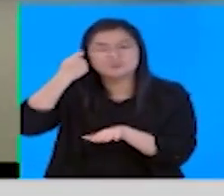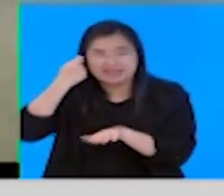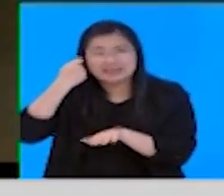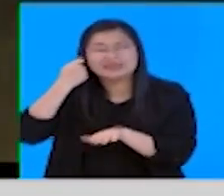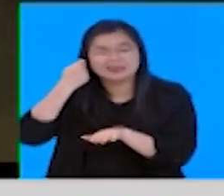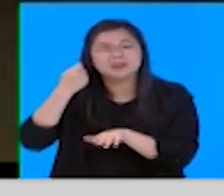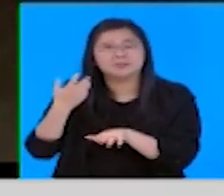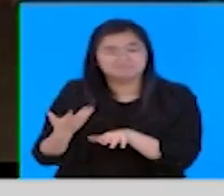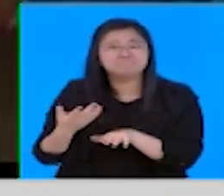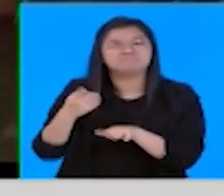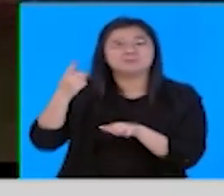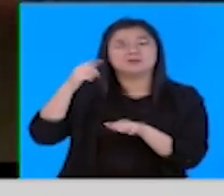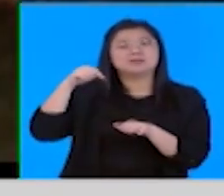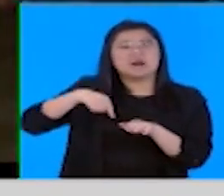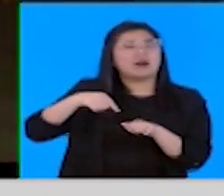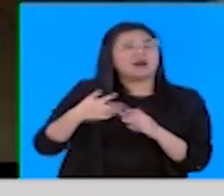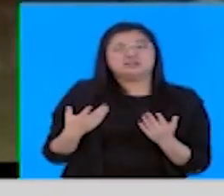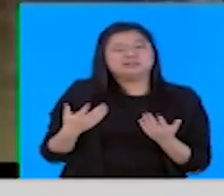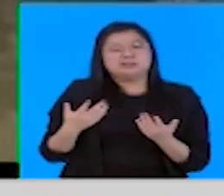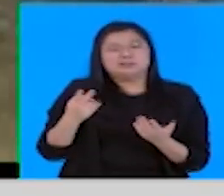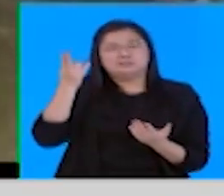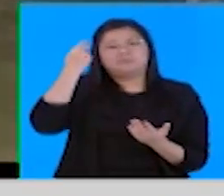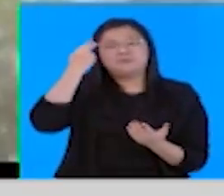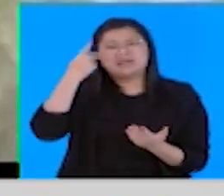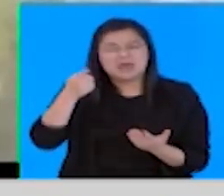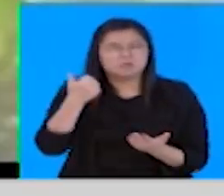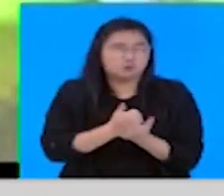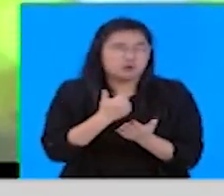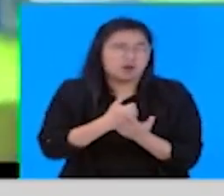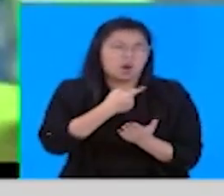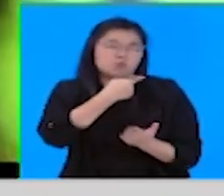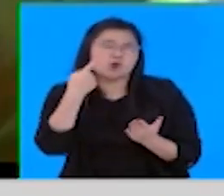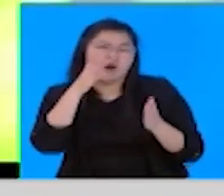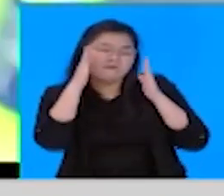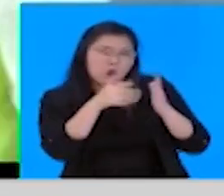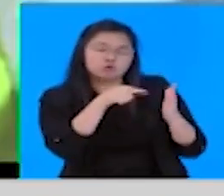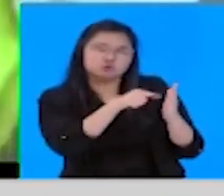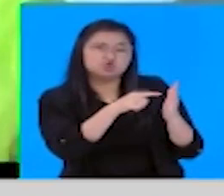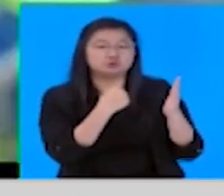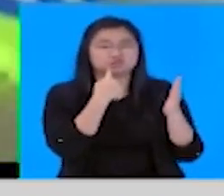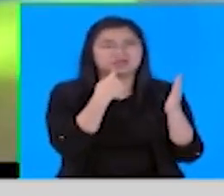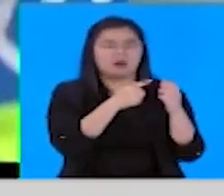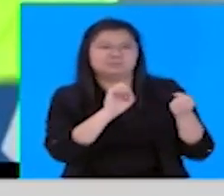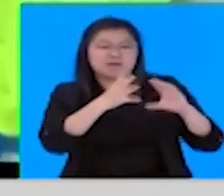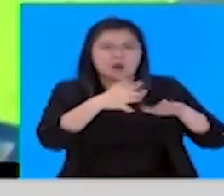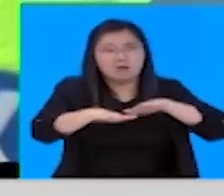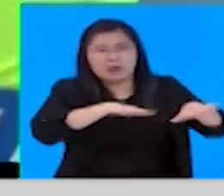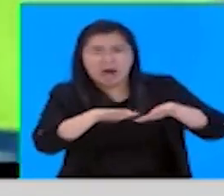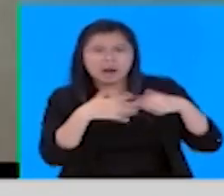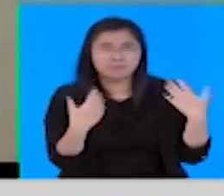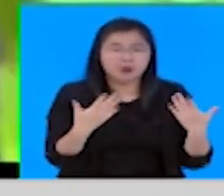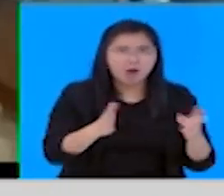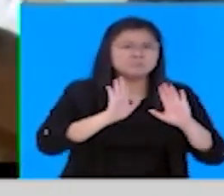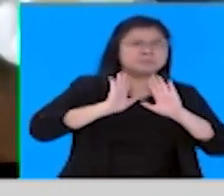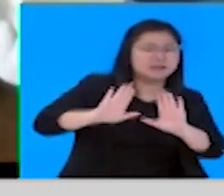menanggulangi bencana bencana alam yang ada di Indonesia jadi bencana ideologi seni mulai dari banjir longsor kemudian nanti di